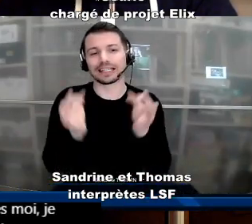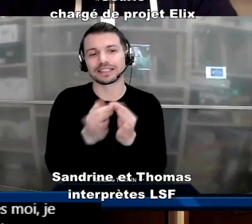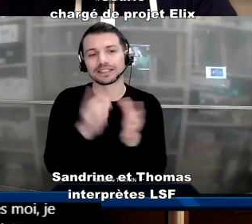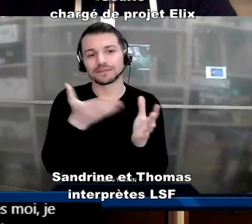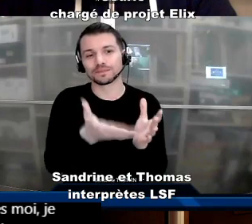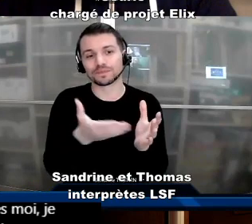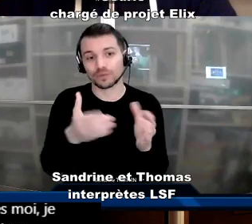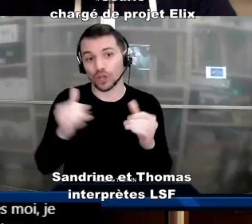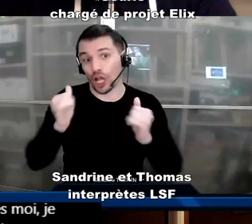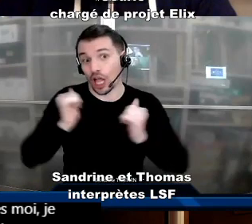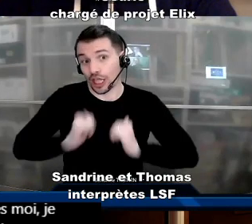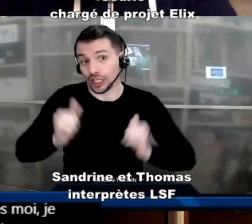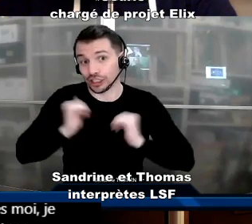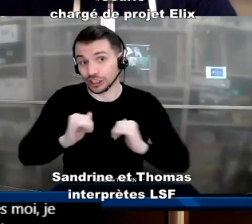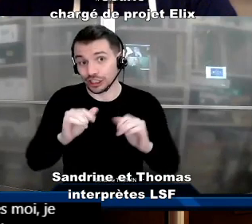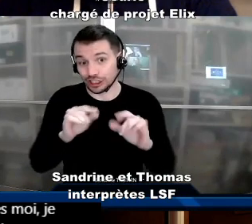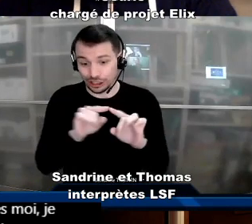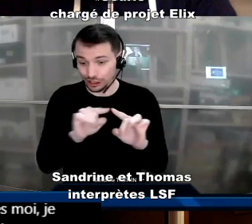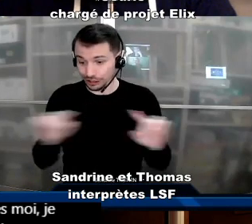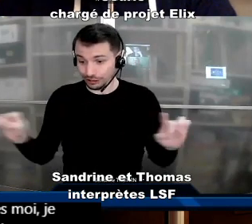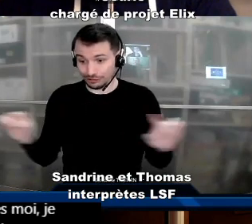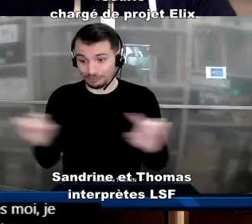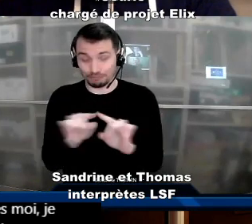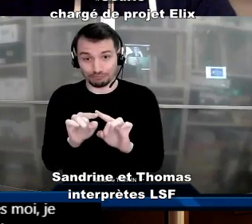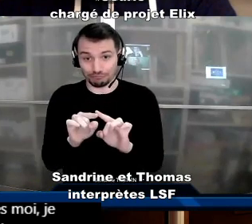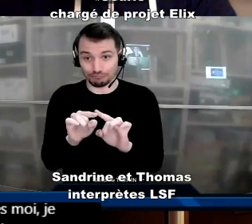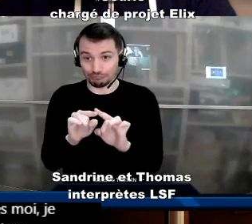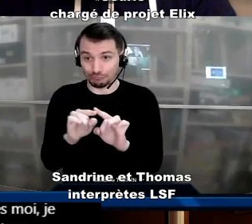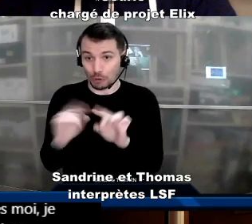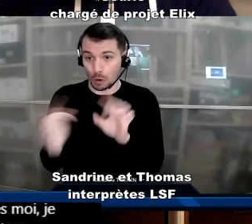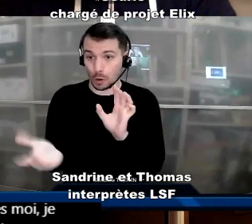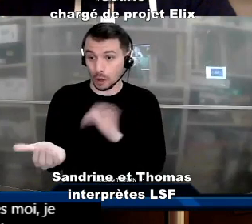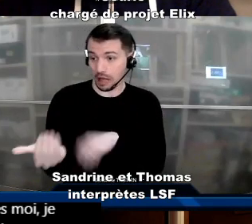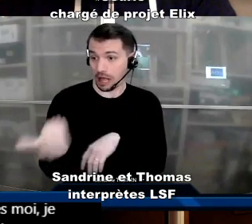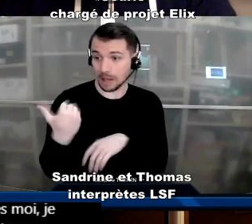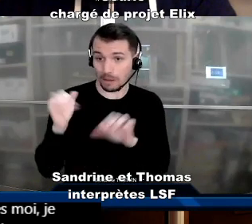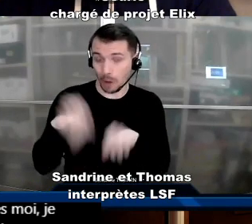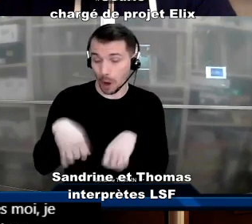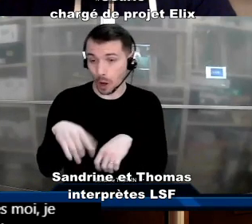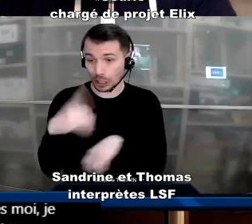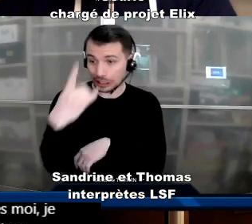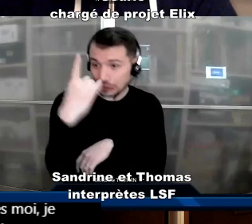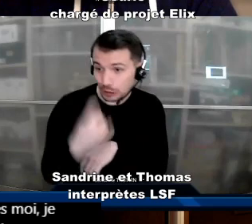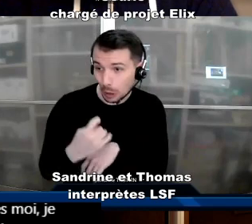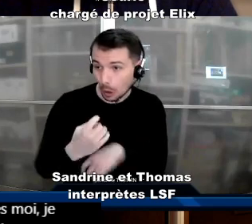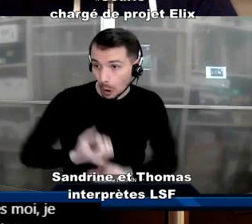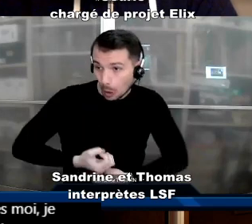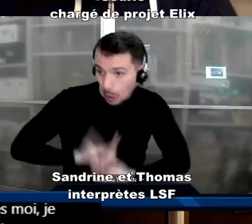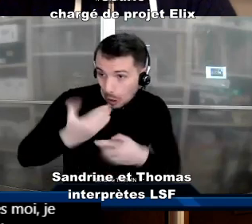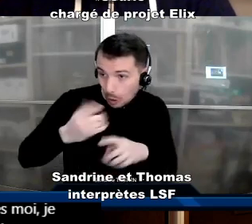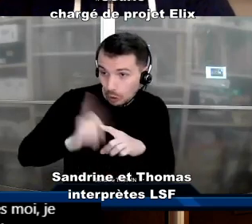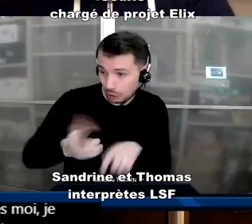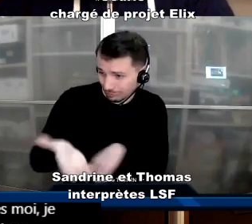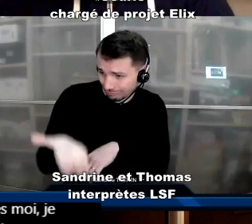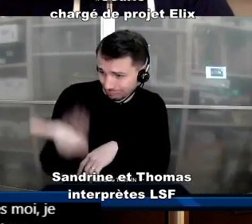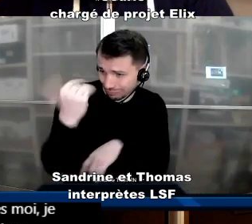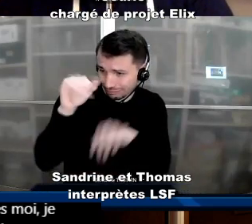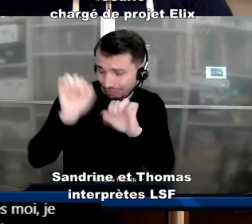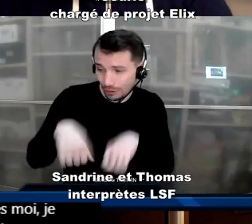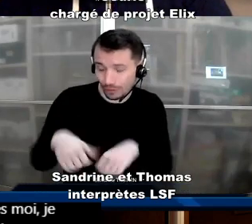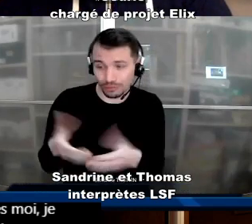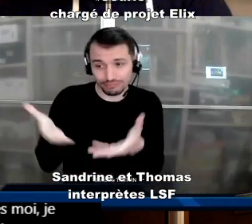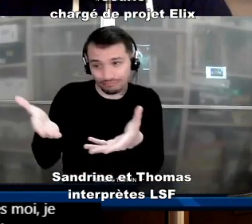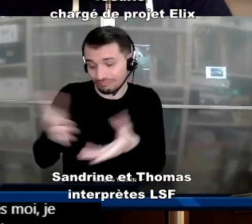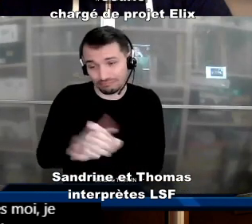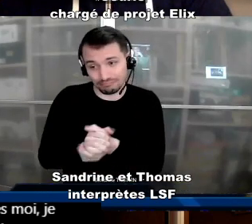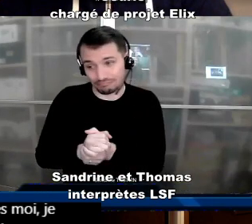il y a une adresse pour nous contacter. Donc, si vous avez des questions, des remarques, etc., on est toujours